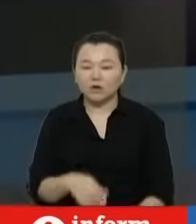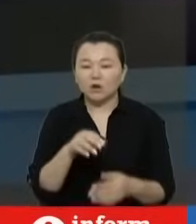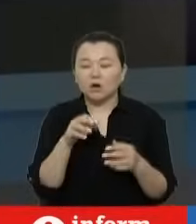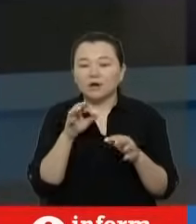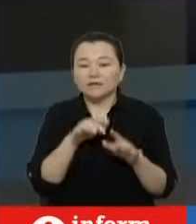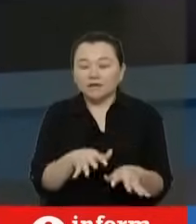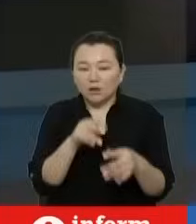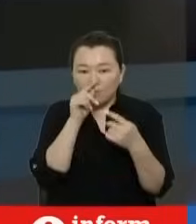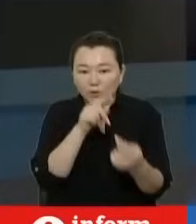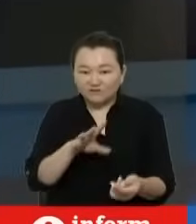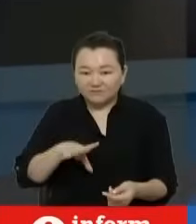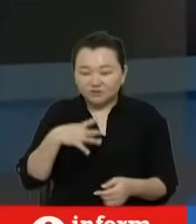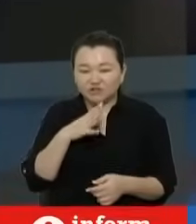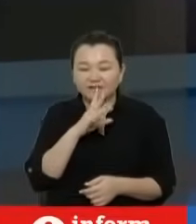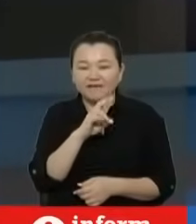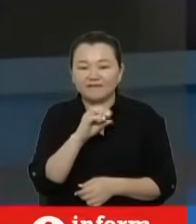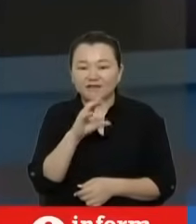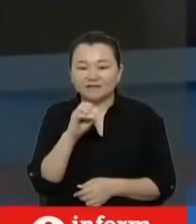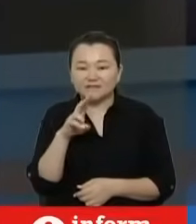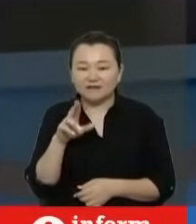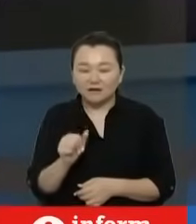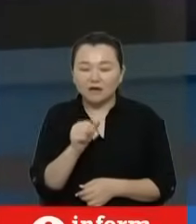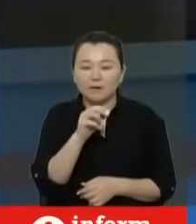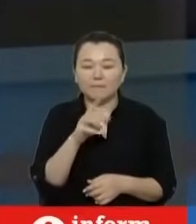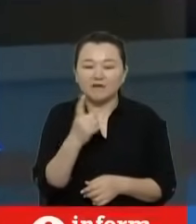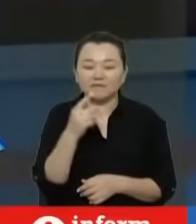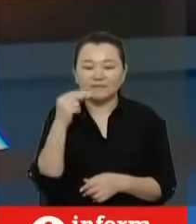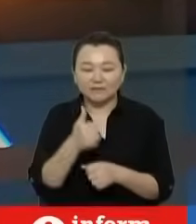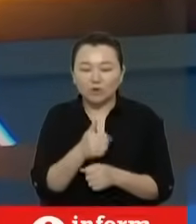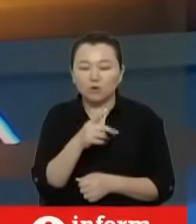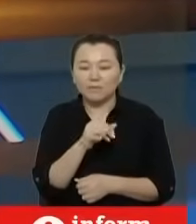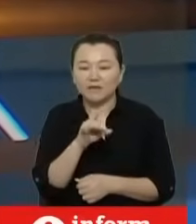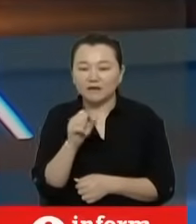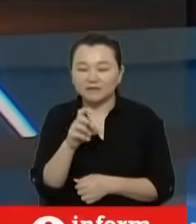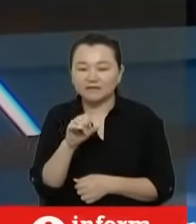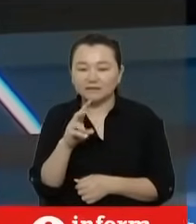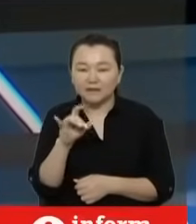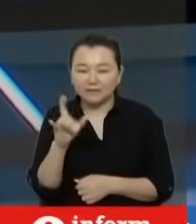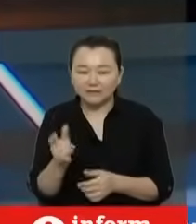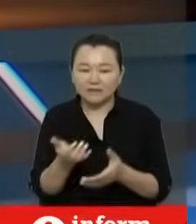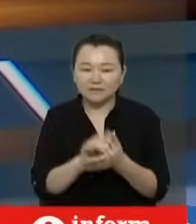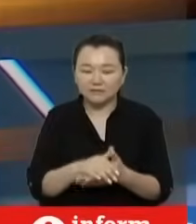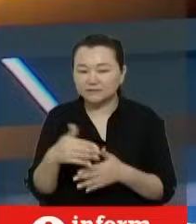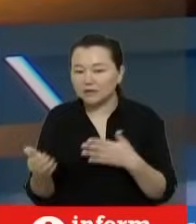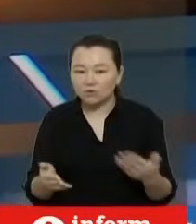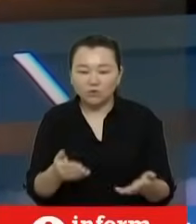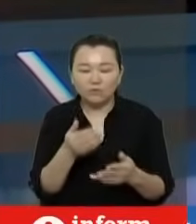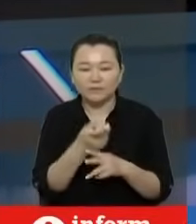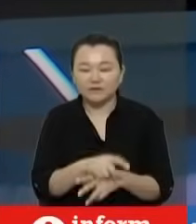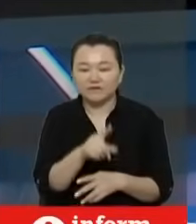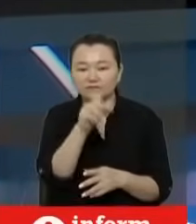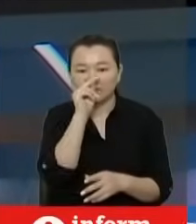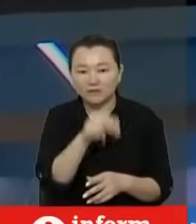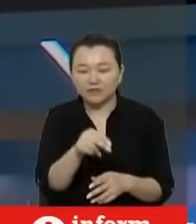Уголовное дело против бывшей невестки первого президента Гульмиры Сатыбалды находится на ознакомлении сторон. Ей вменяют